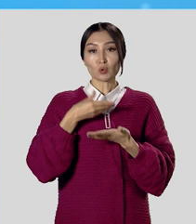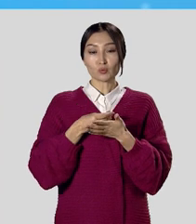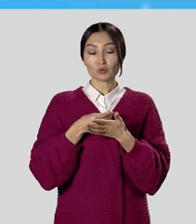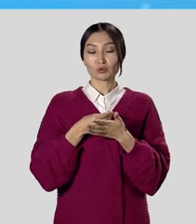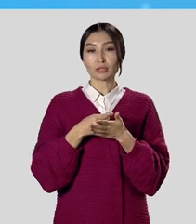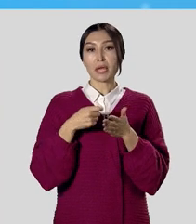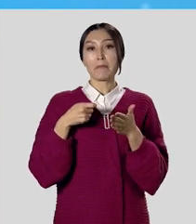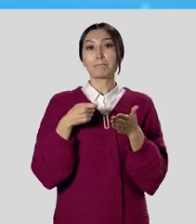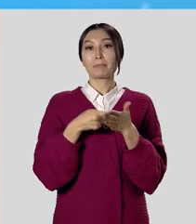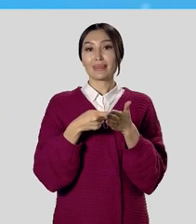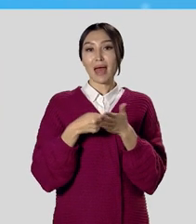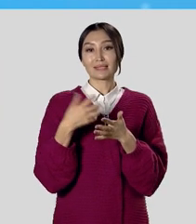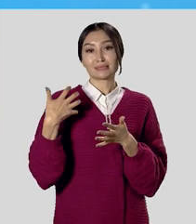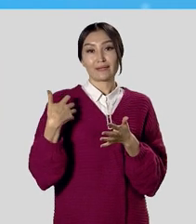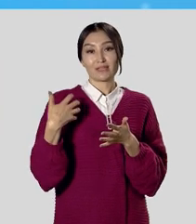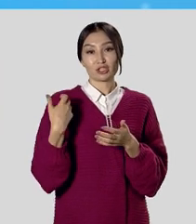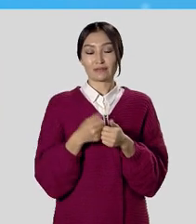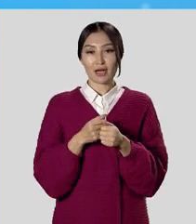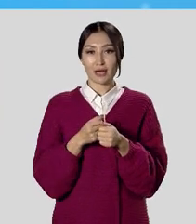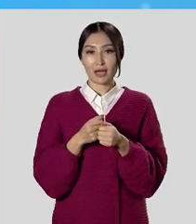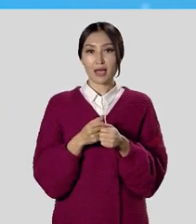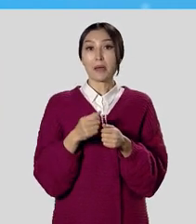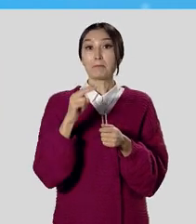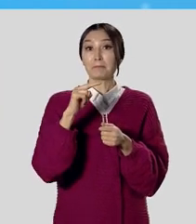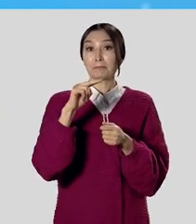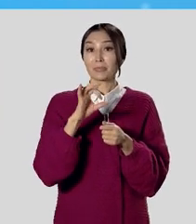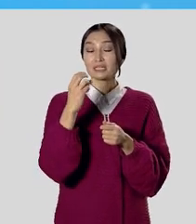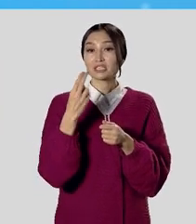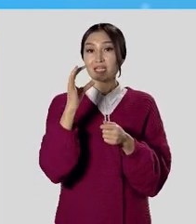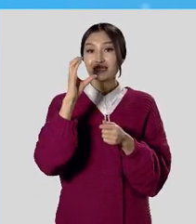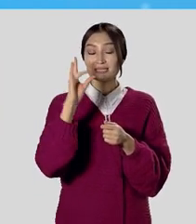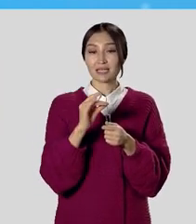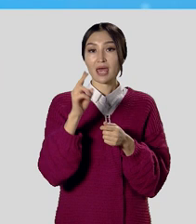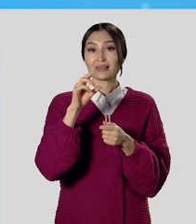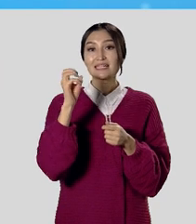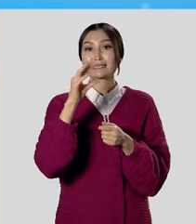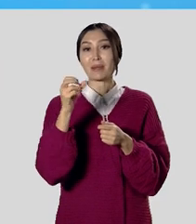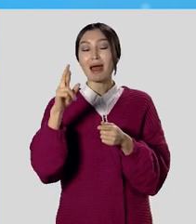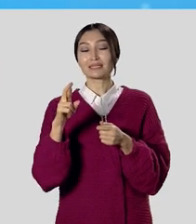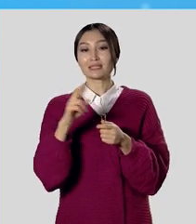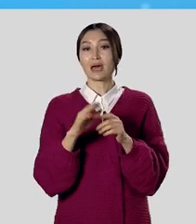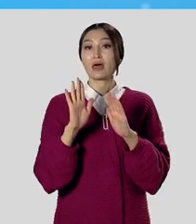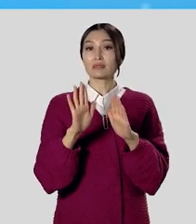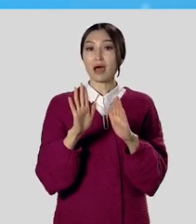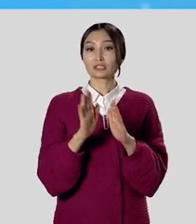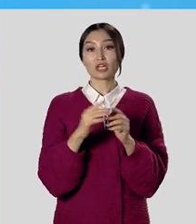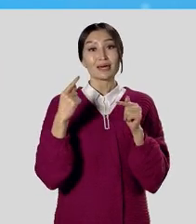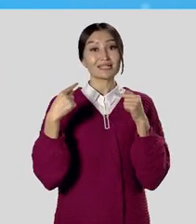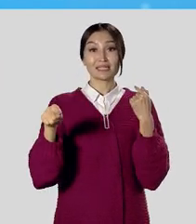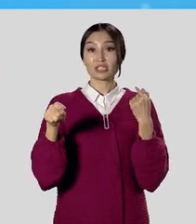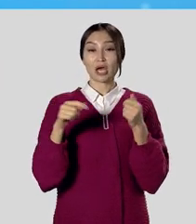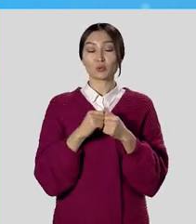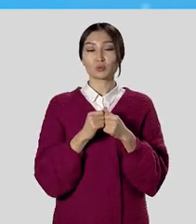собственные питательные вещества. Процессы диссимиляции у организмов также